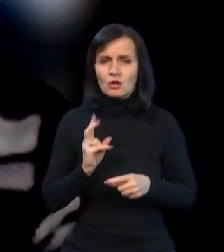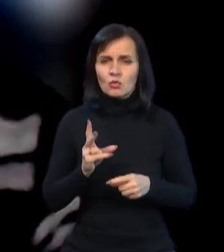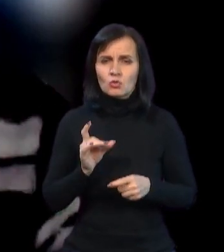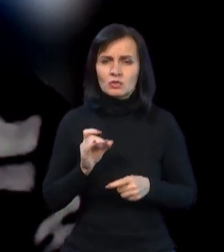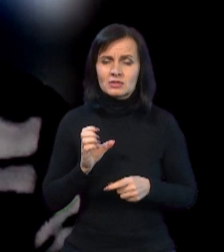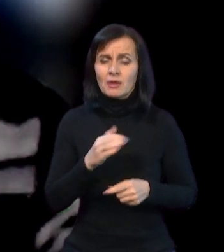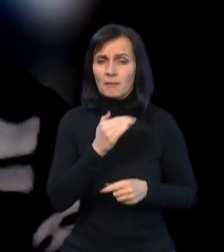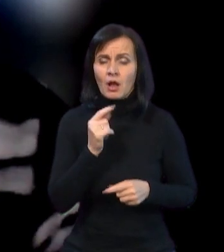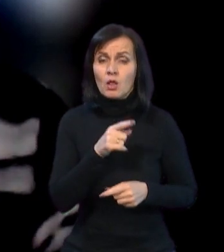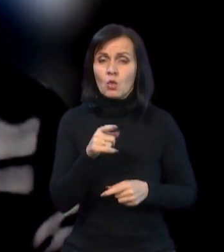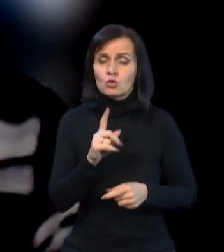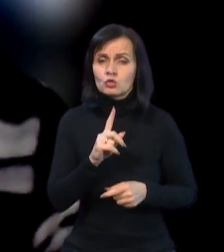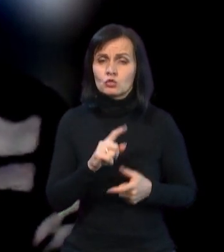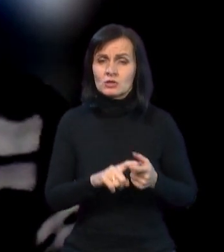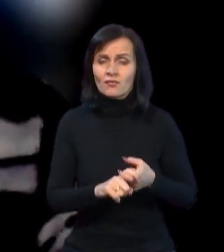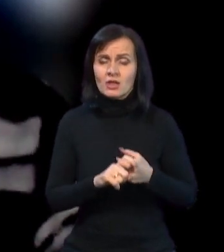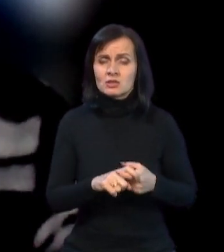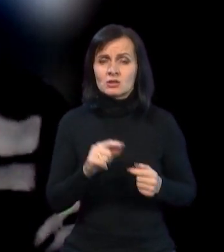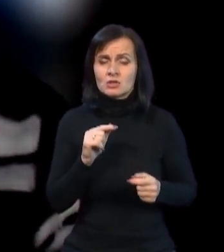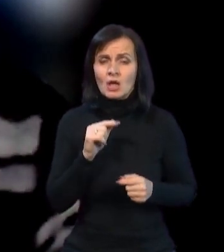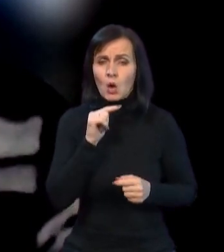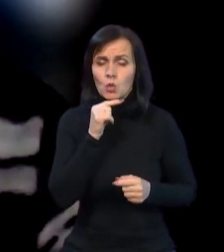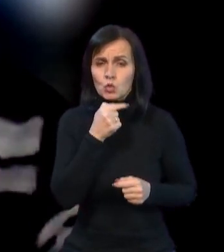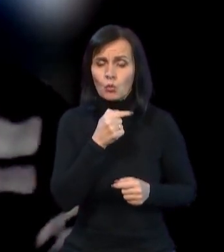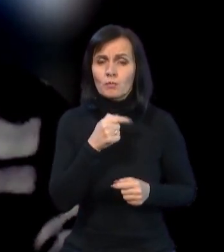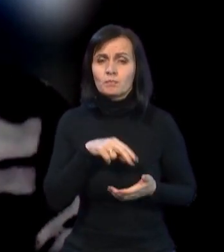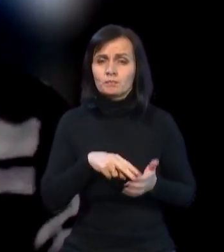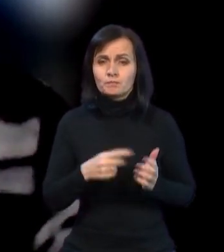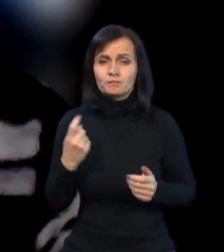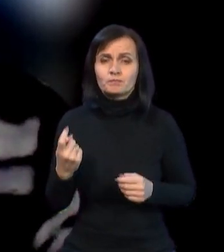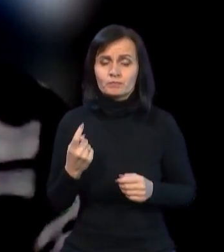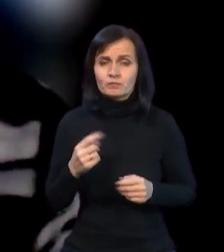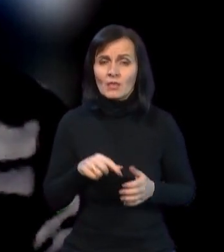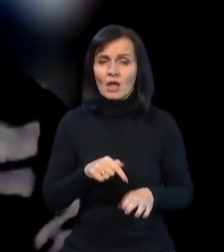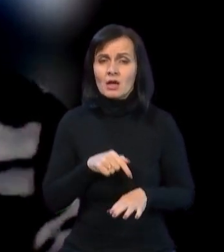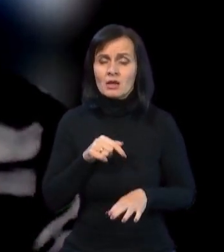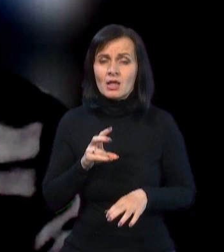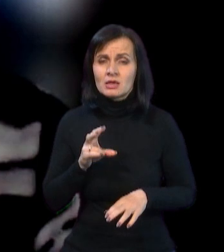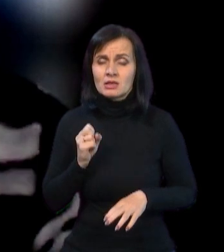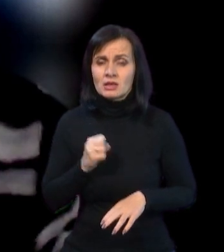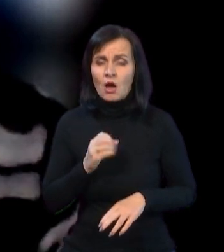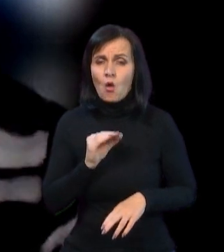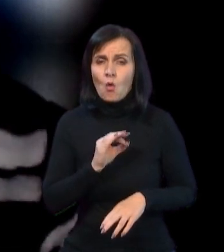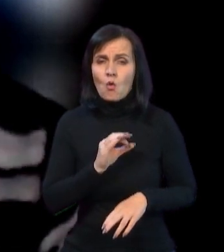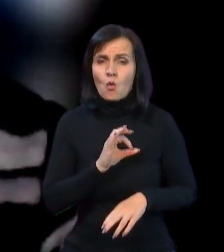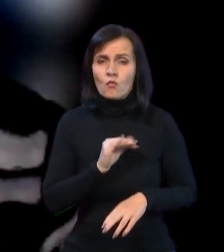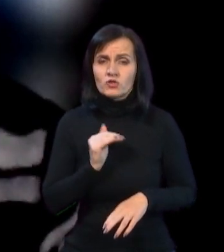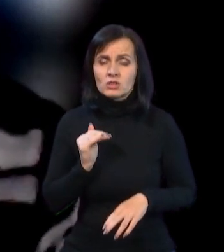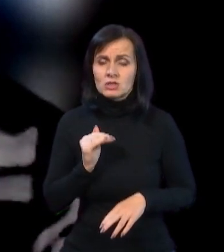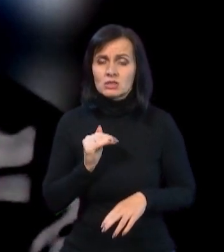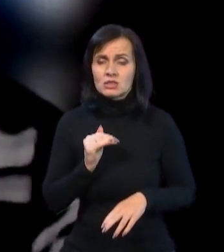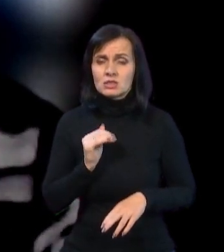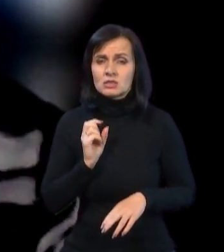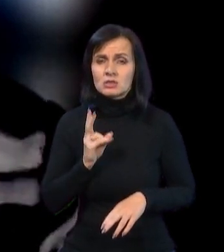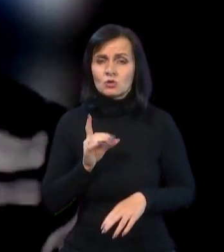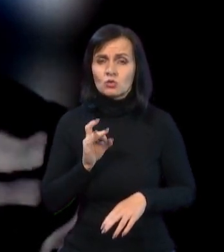що пов'язано з економікою, воно реагує саме на офіційний курс. Ми говоримо про